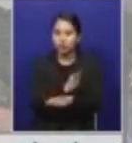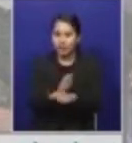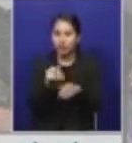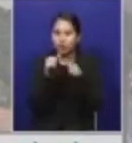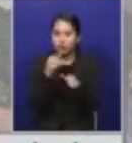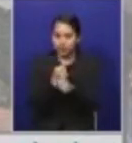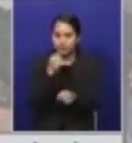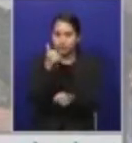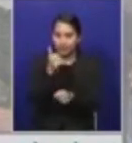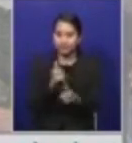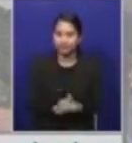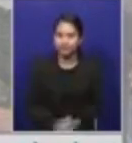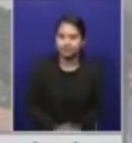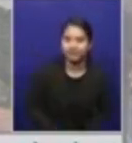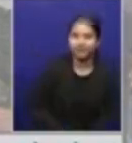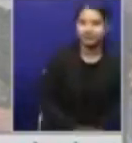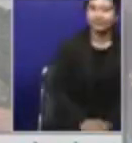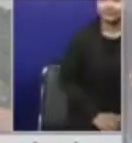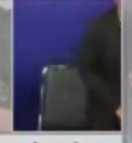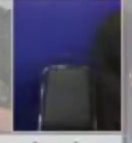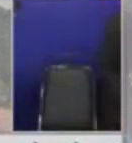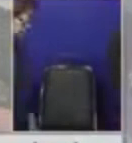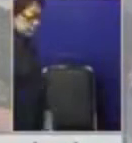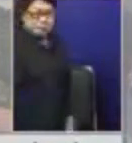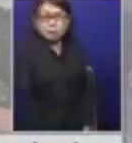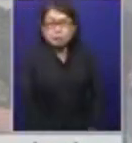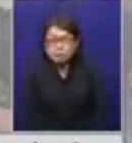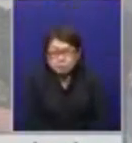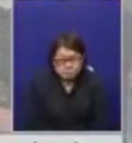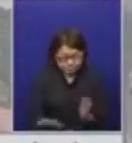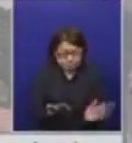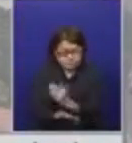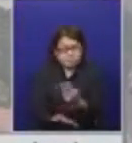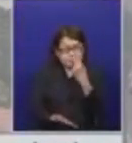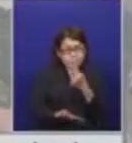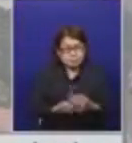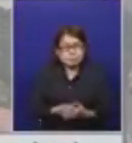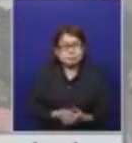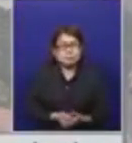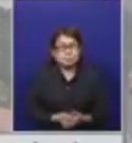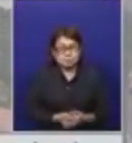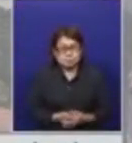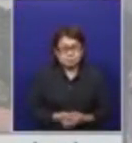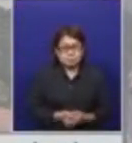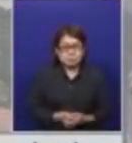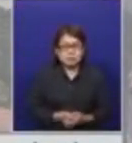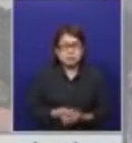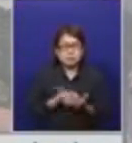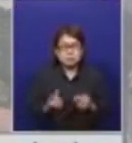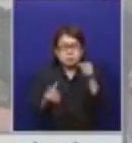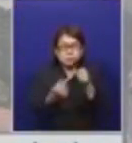ะครับขอหน้าต่อไปเลยครับหน้าต่อไปจะเป็นถนนสายที่2นะครับก็จะเป็นการช่ว